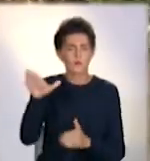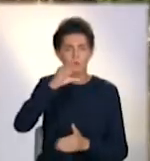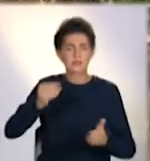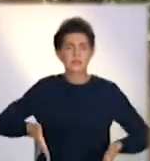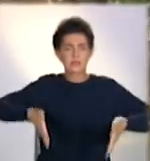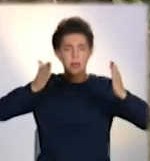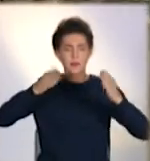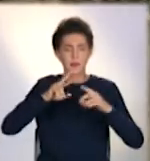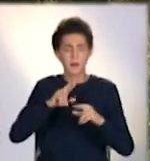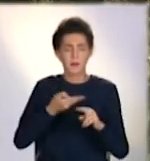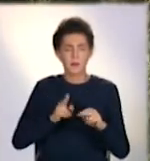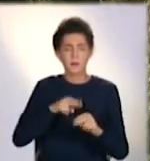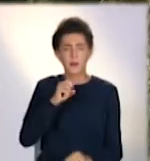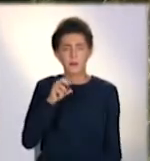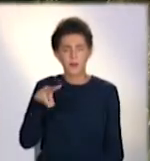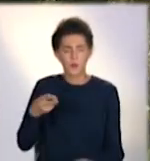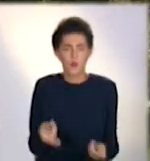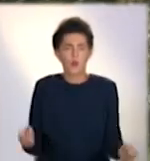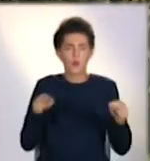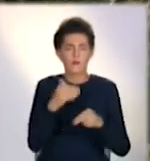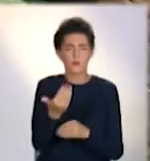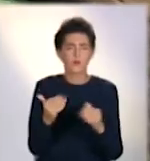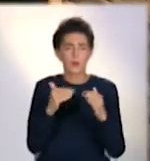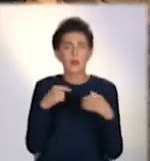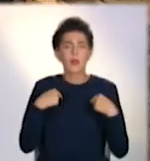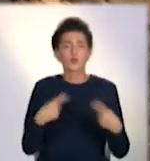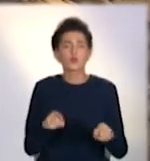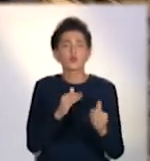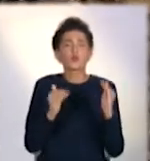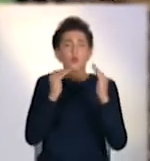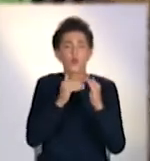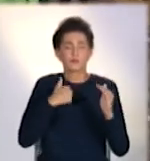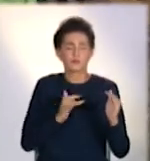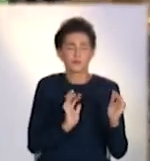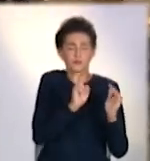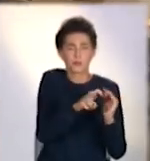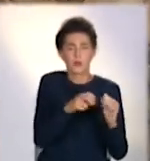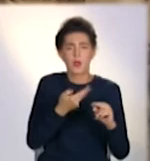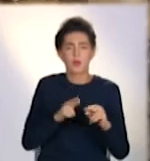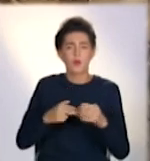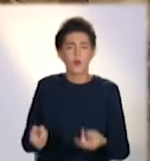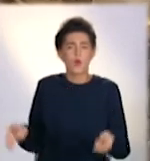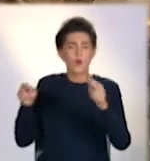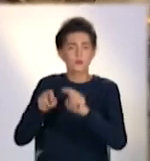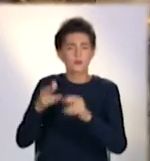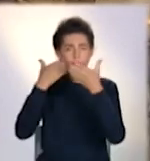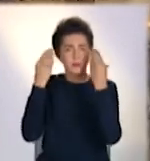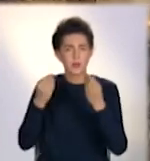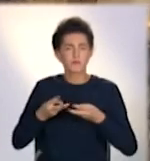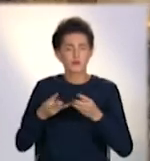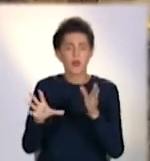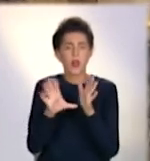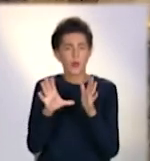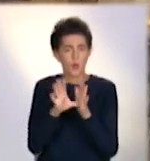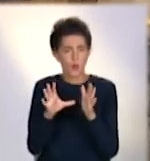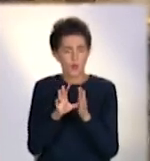що лишилося від майна пана Олександра. Пішов до другому дому, а поставив на печку